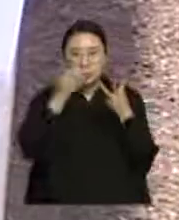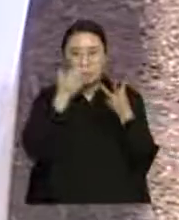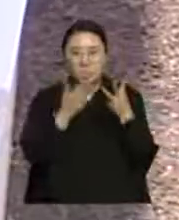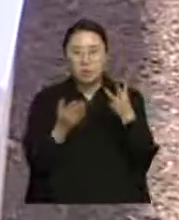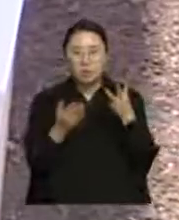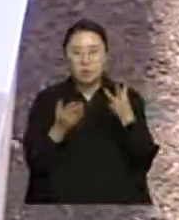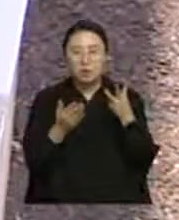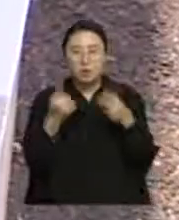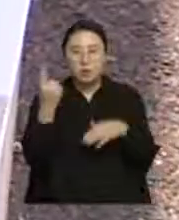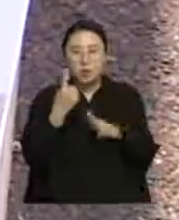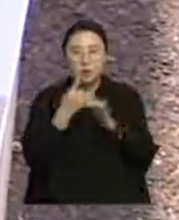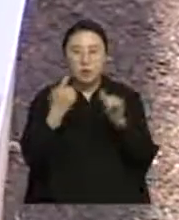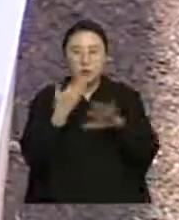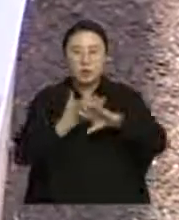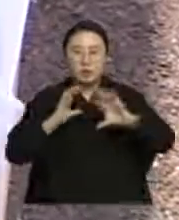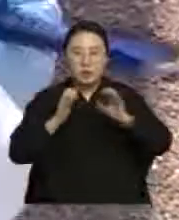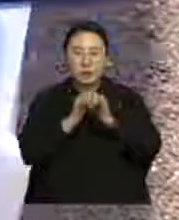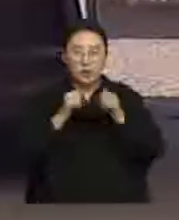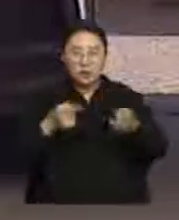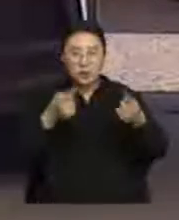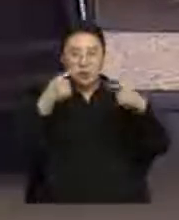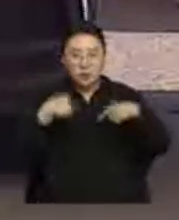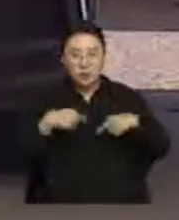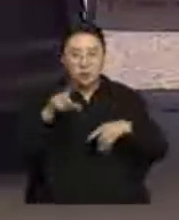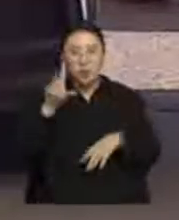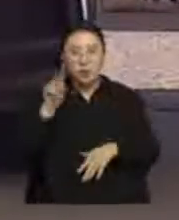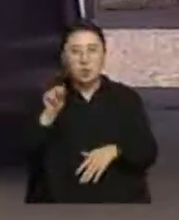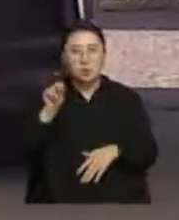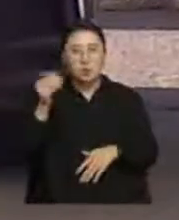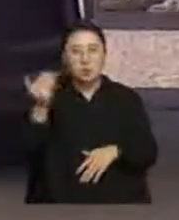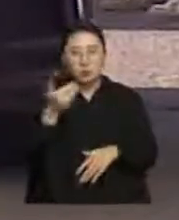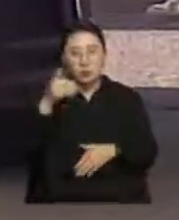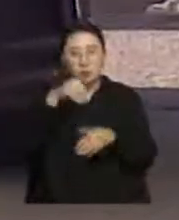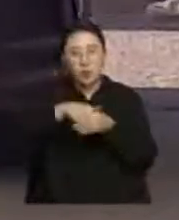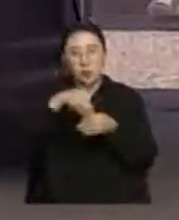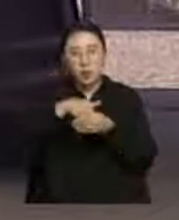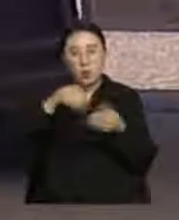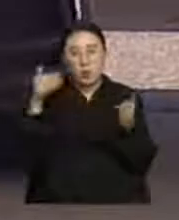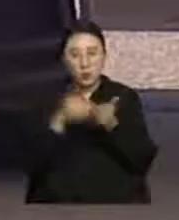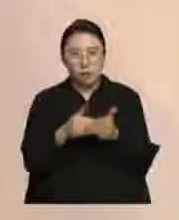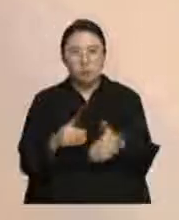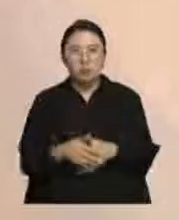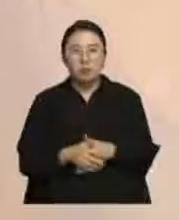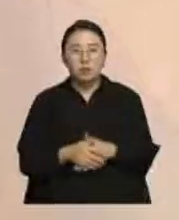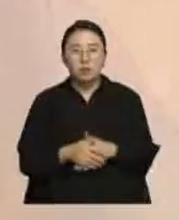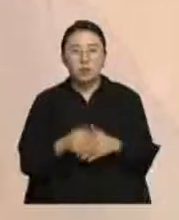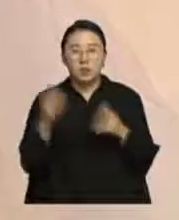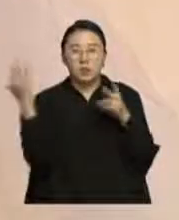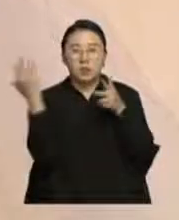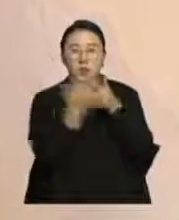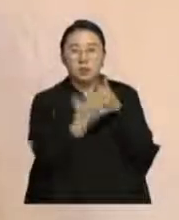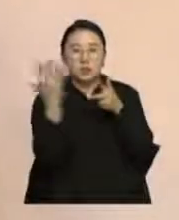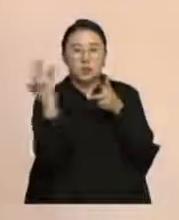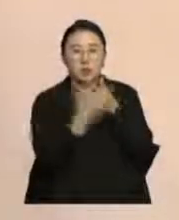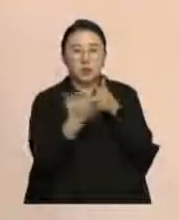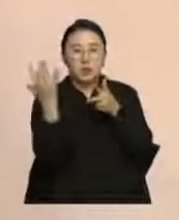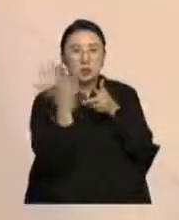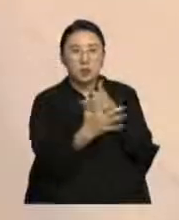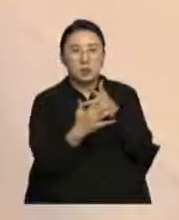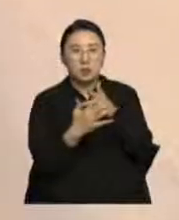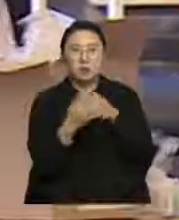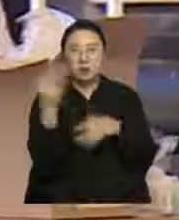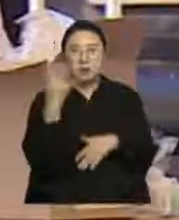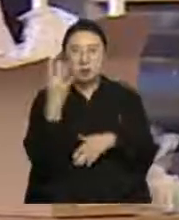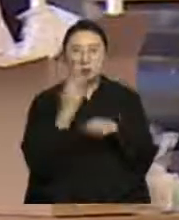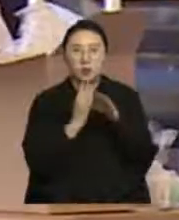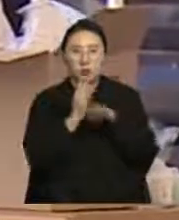있으며 약 천여 명의 외국인이 참여해 총 2만 9천여 표가 집계됐는데요. 드라이브 워킹스루 선별 진료소가